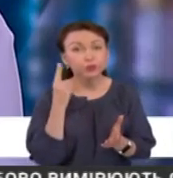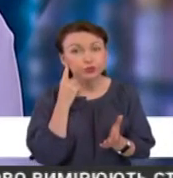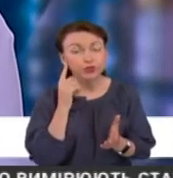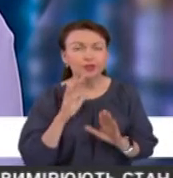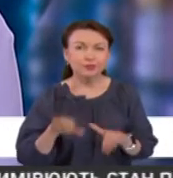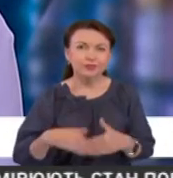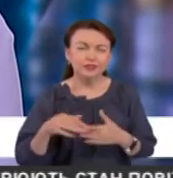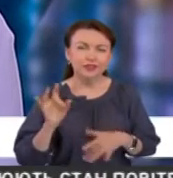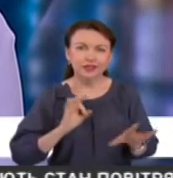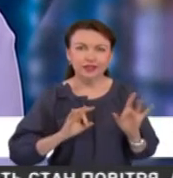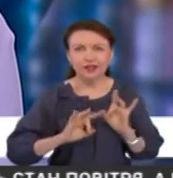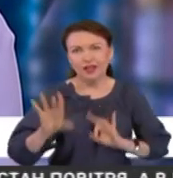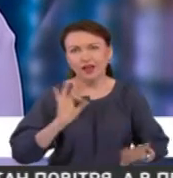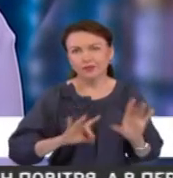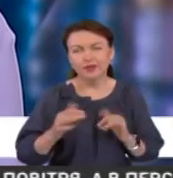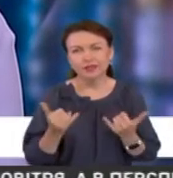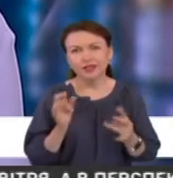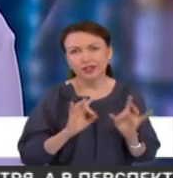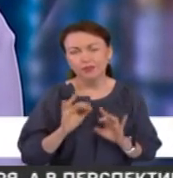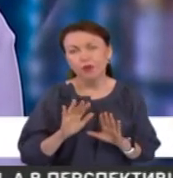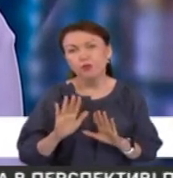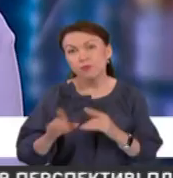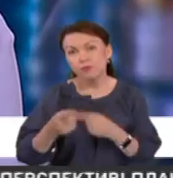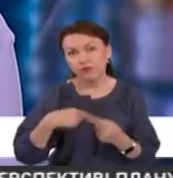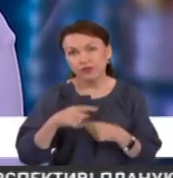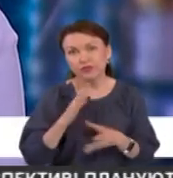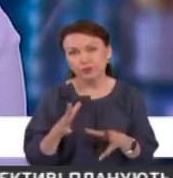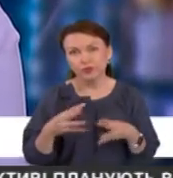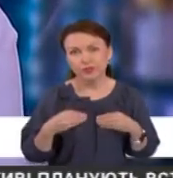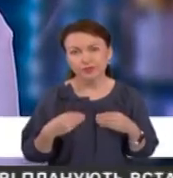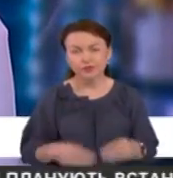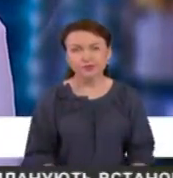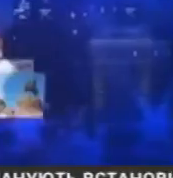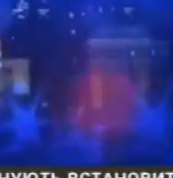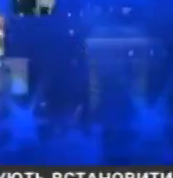після невеличкої паузи. Зараз реклама, і ми повертаємось, будьте з нами.